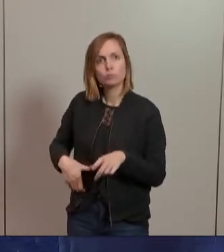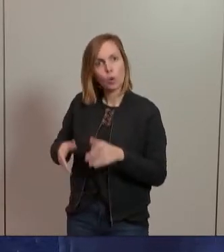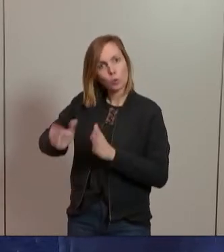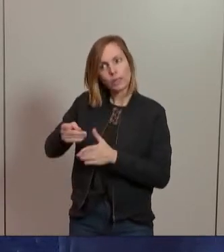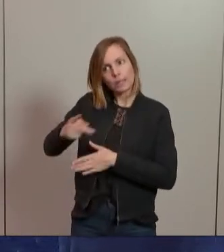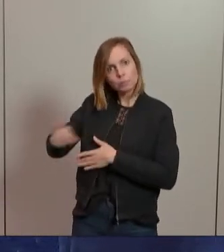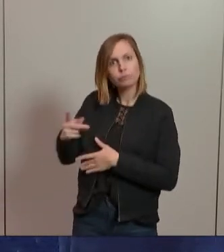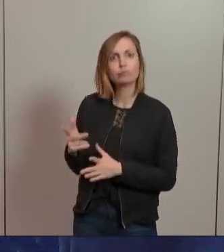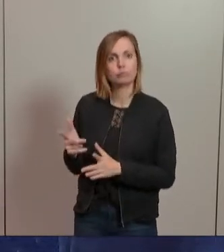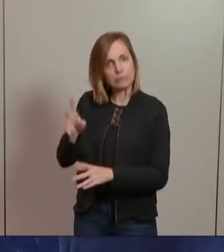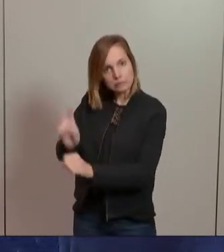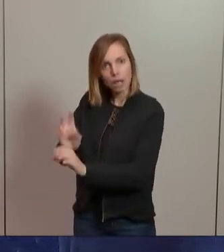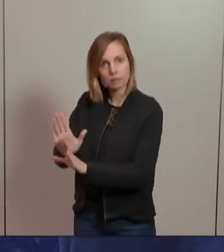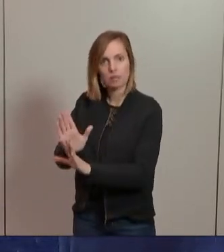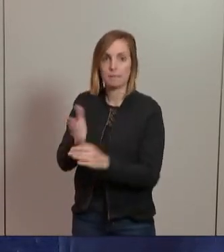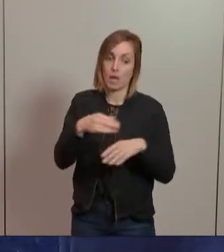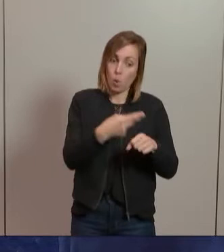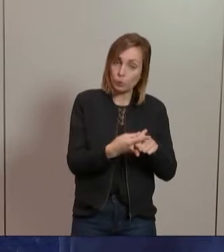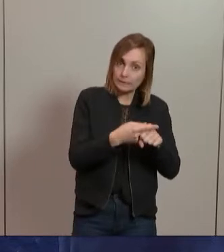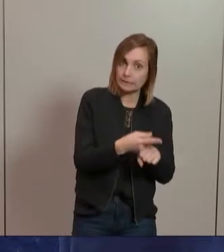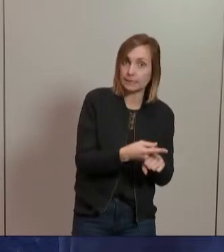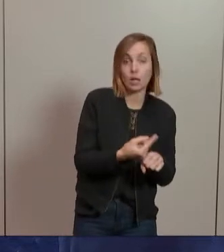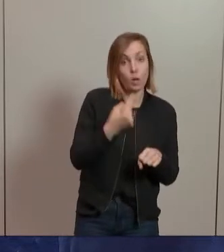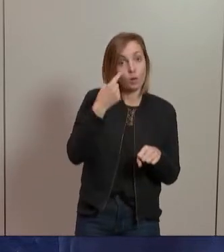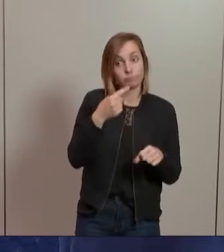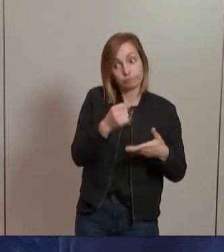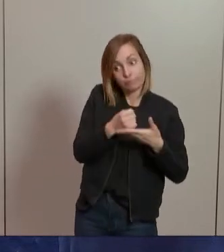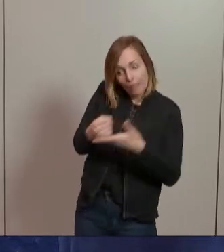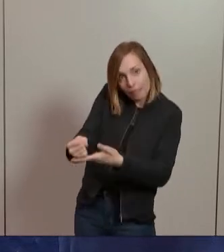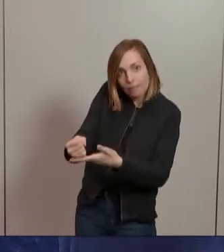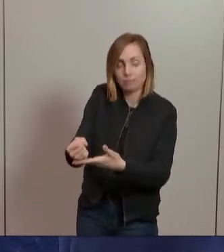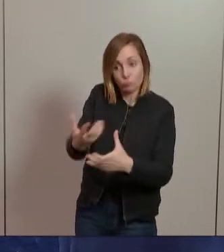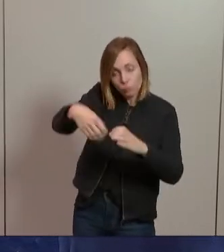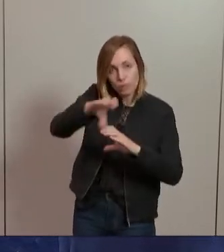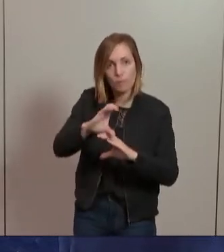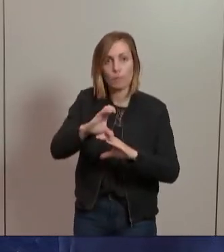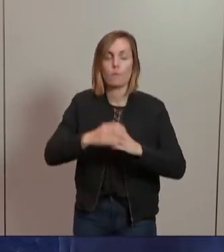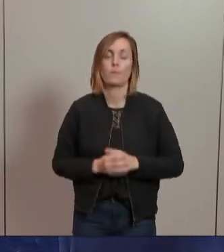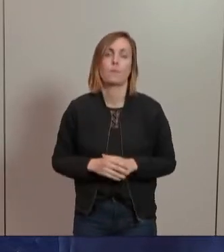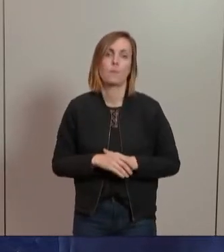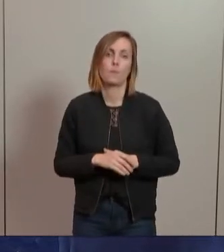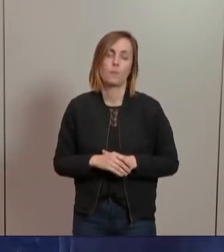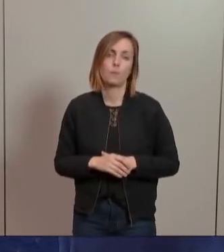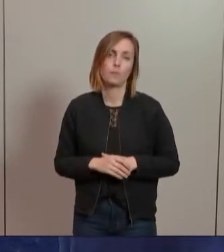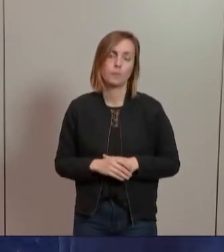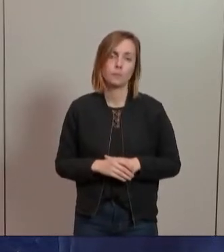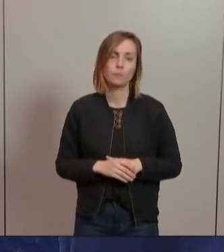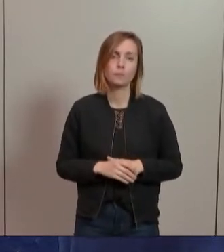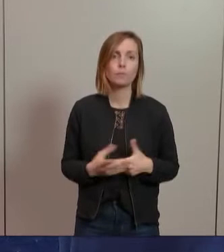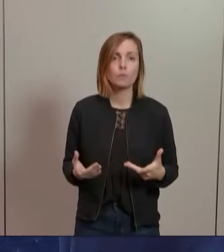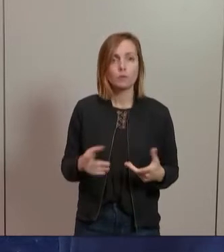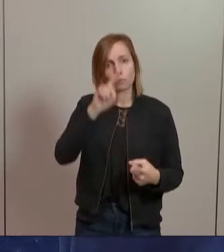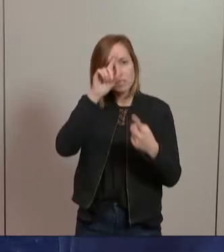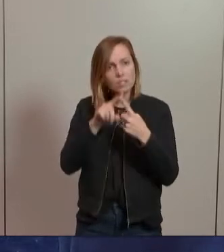un outil au service des communes et donc un outil opérationnel qui apporte une plus-value aux communes. Quels seront